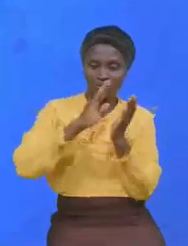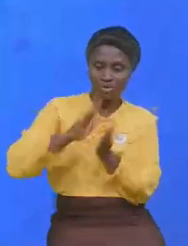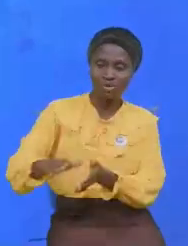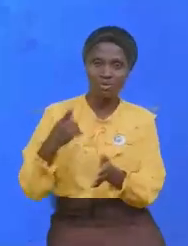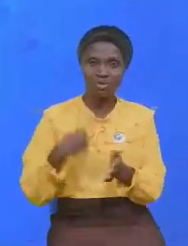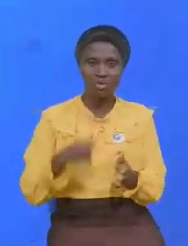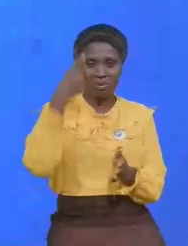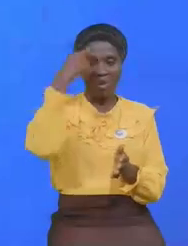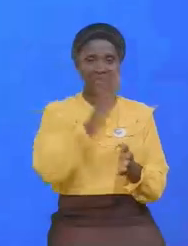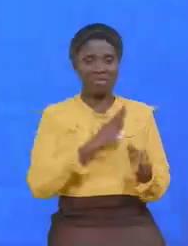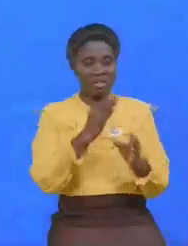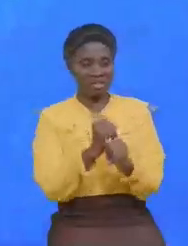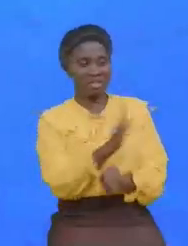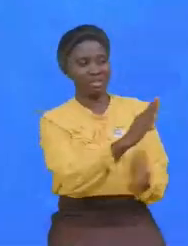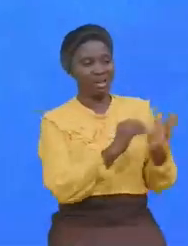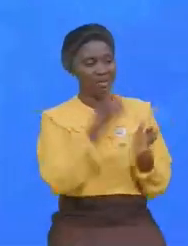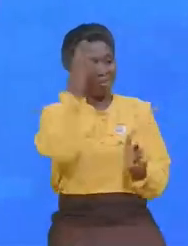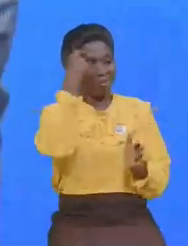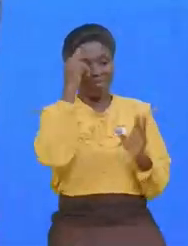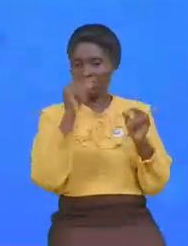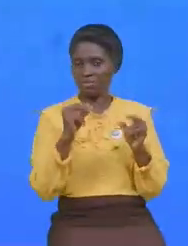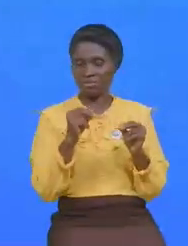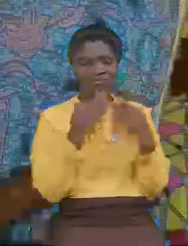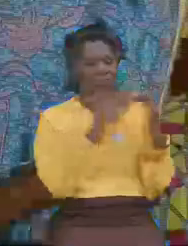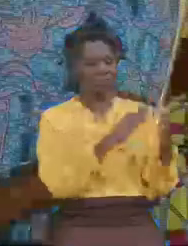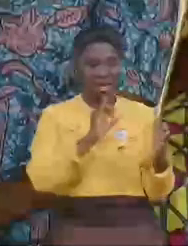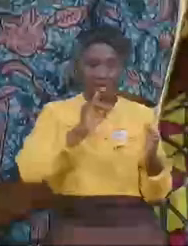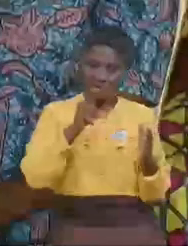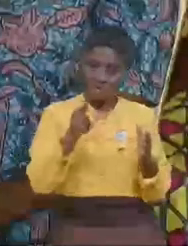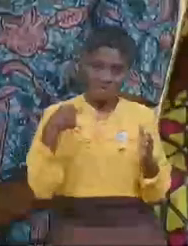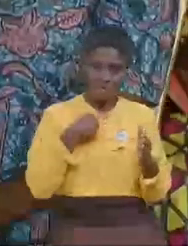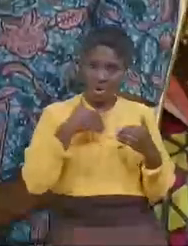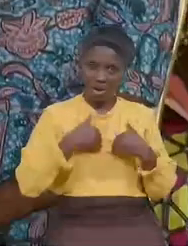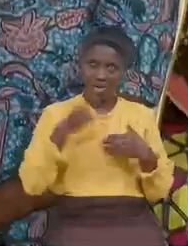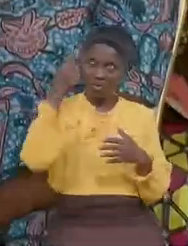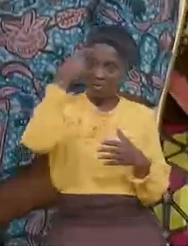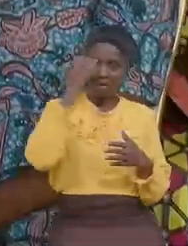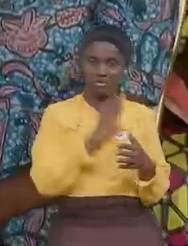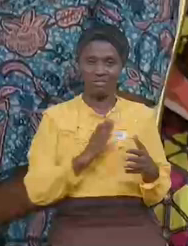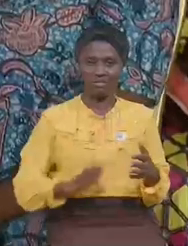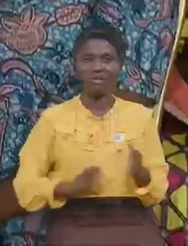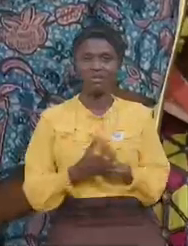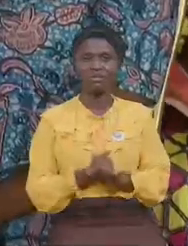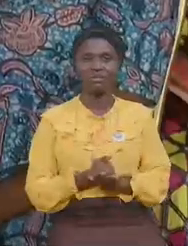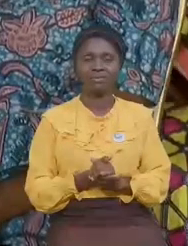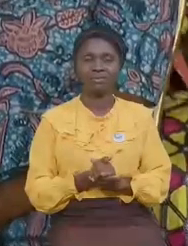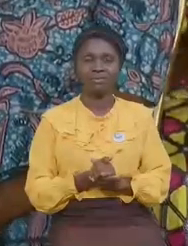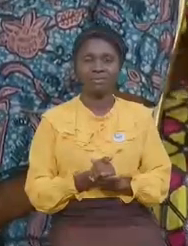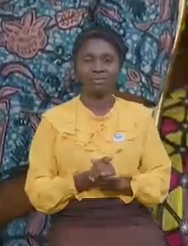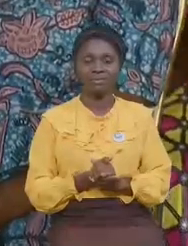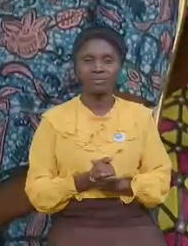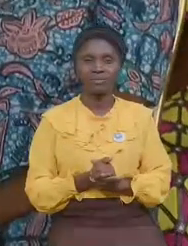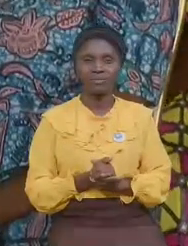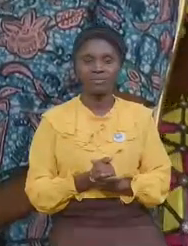Je prête attention à écouter cela. Alors, les gens qui sont des détracteurs, ils parlent. Merci